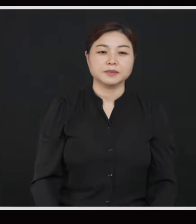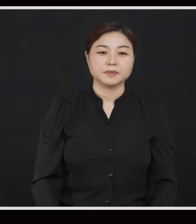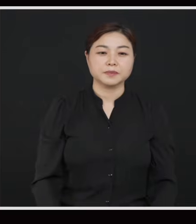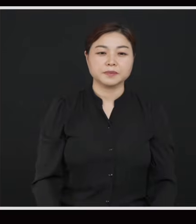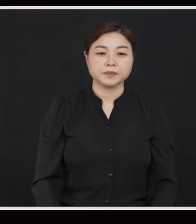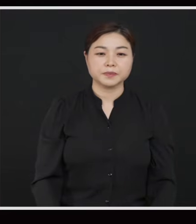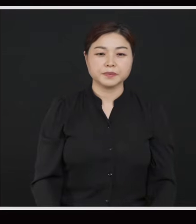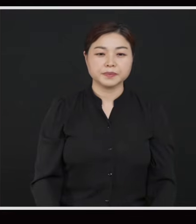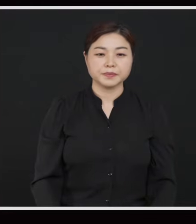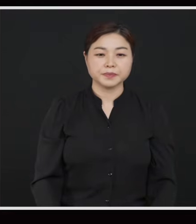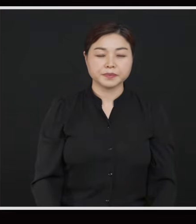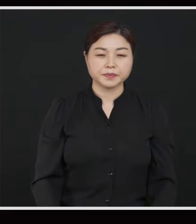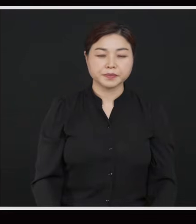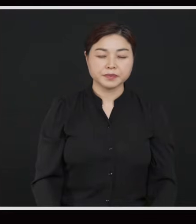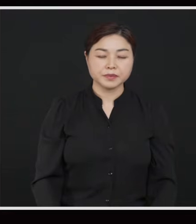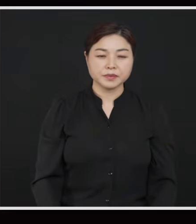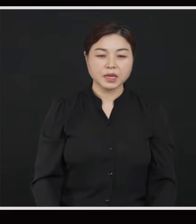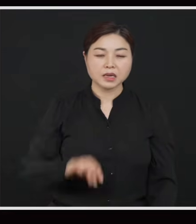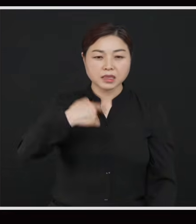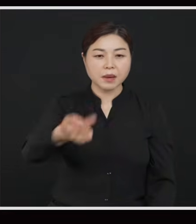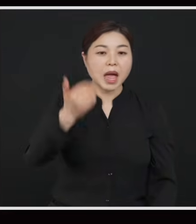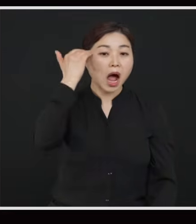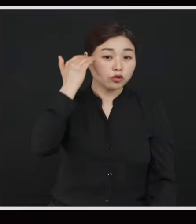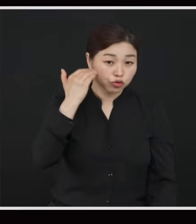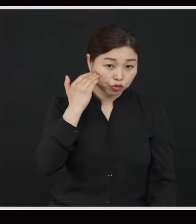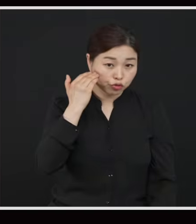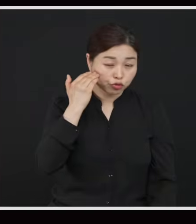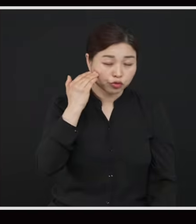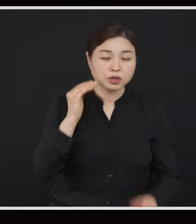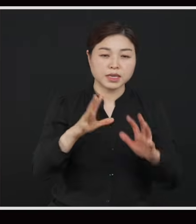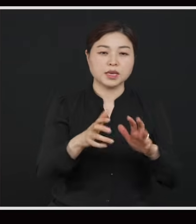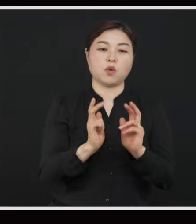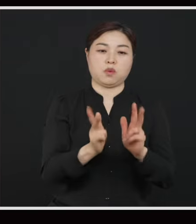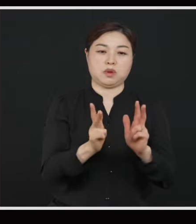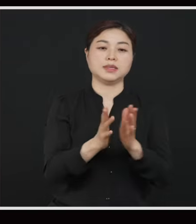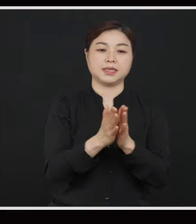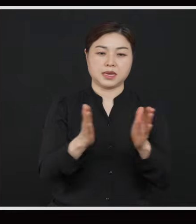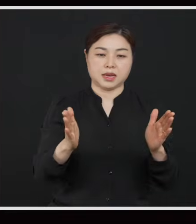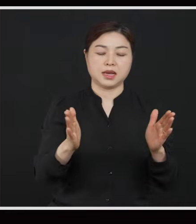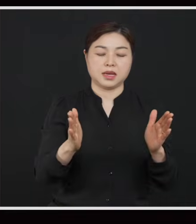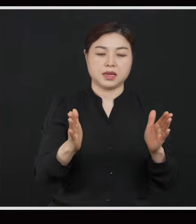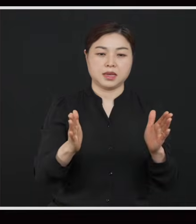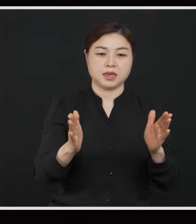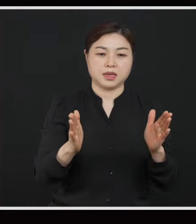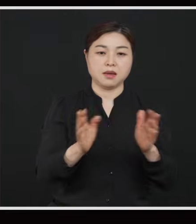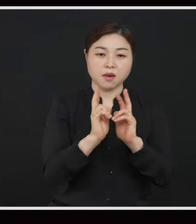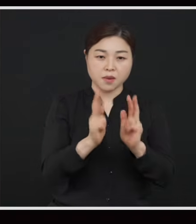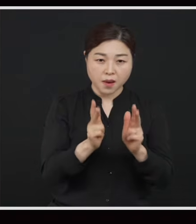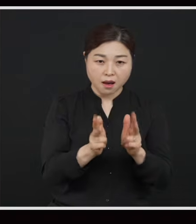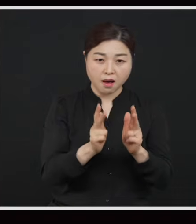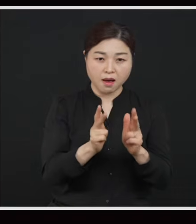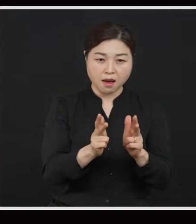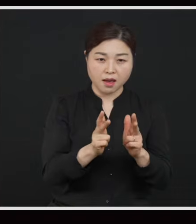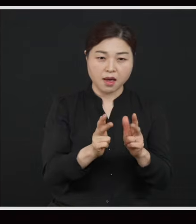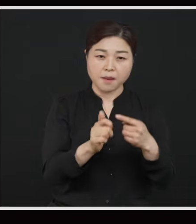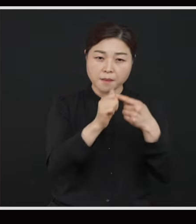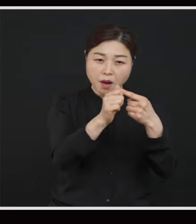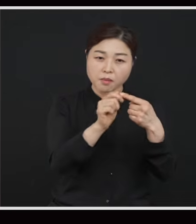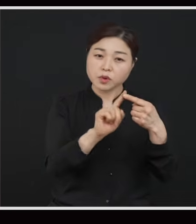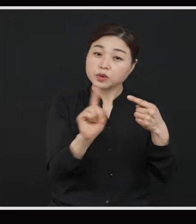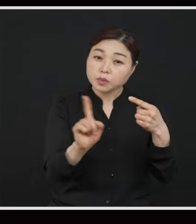근데 그 다음에 우리나라가 산업화가 되죠, 그렇죠? 근데 우리나라에서 산업화의 첫 상징이